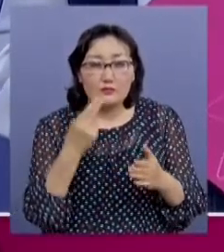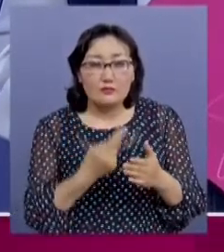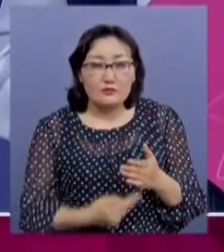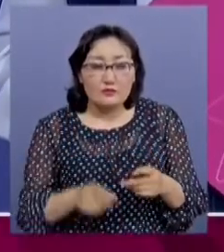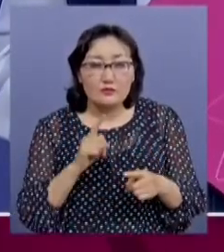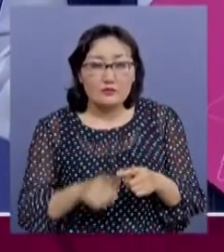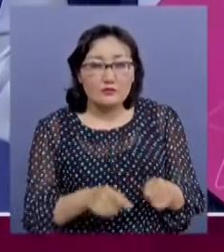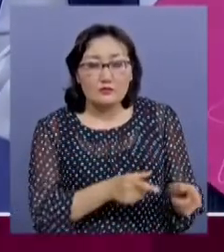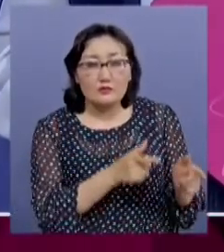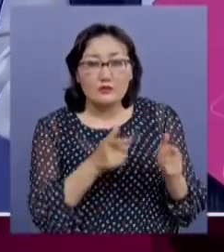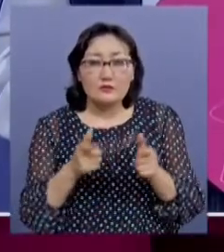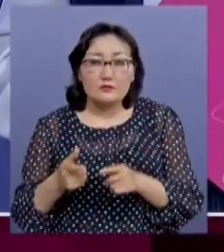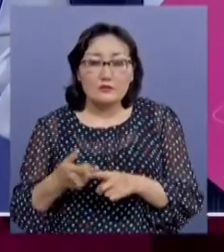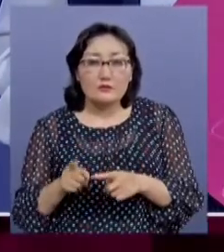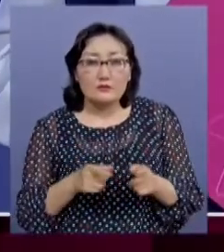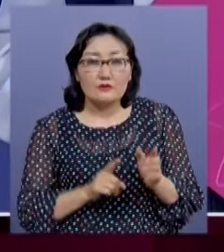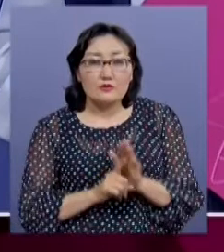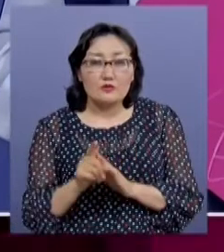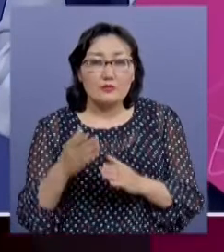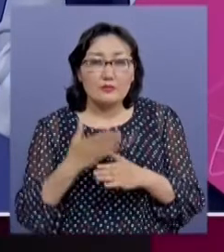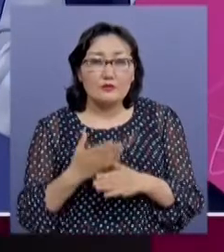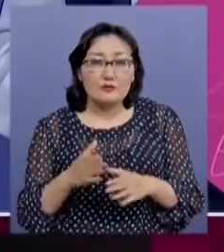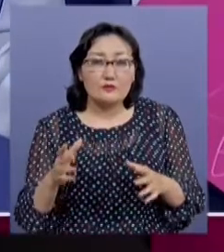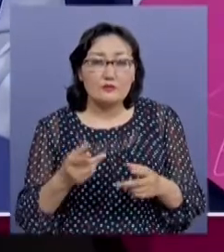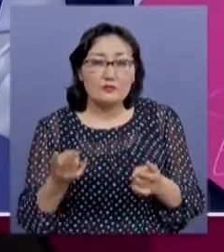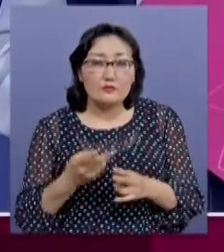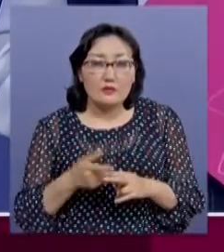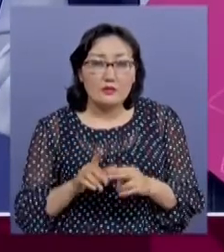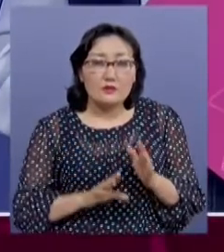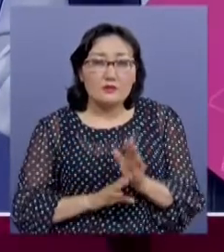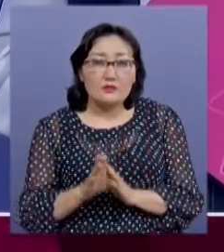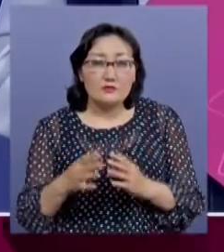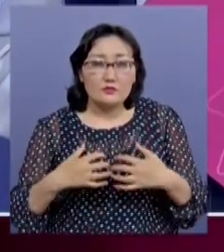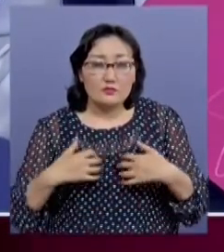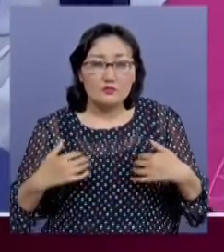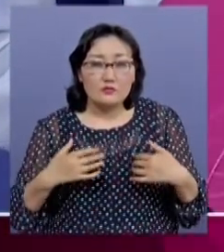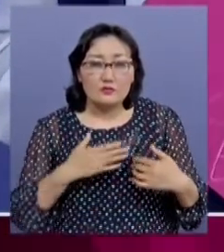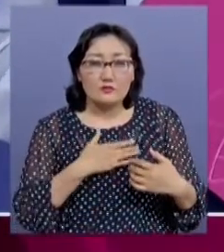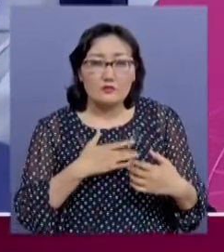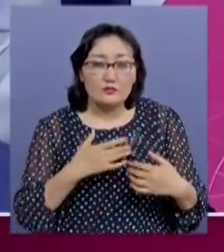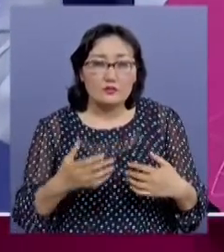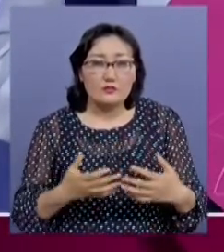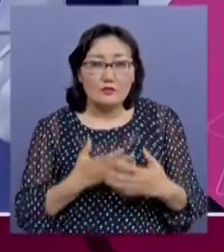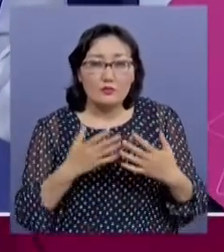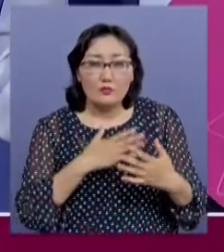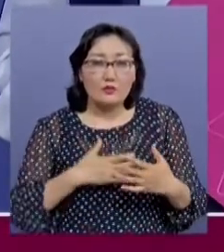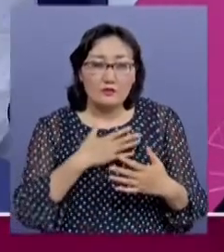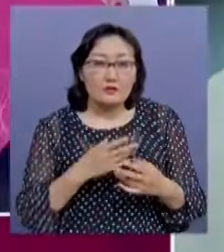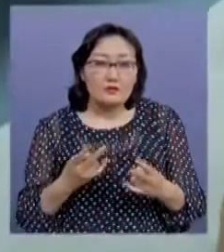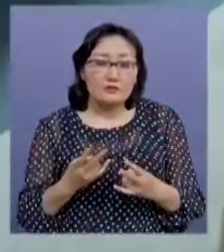жәрдем жеткенше алғашқы көмек көрсету қажет. Ес-түссіз жатқан адамның әуелі тыныс алу жолдарын ашып, жүректі жанамалай уқалаған